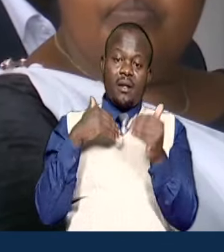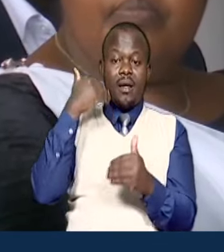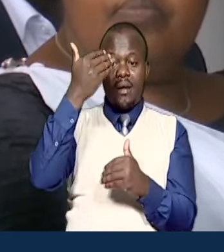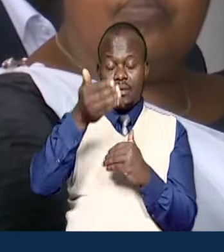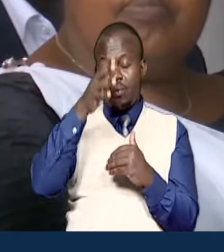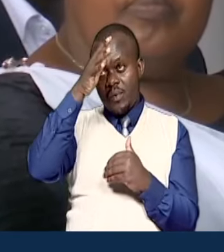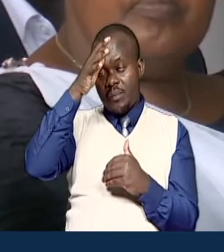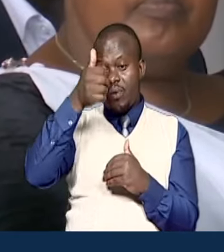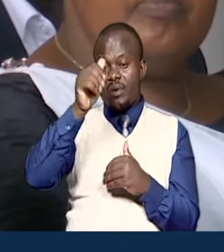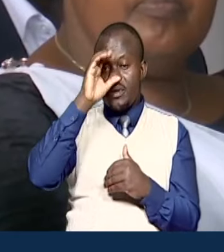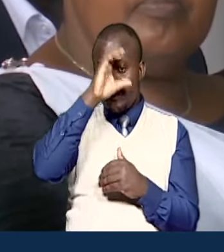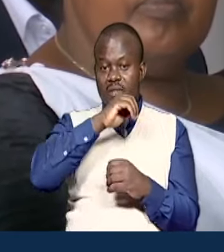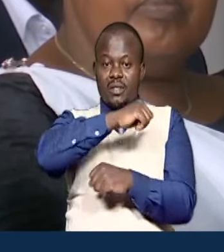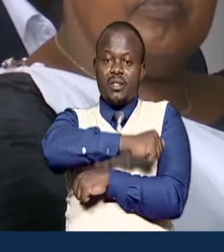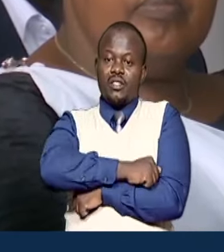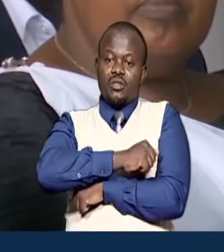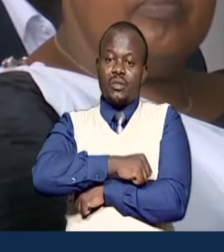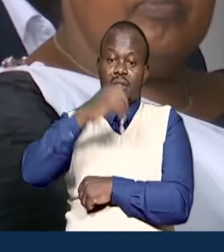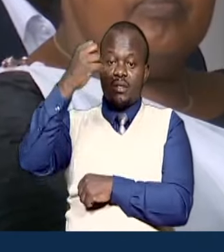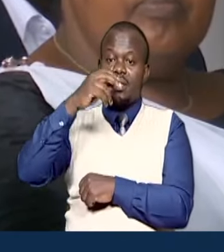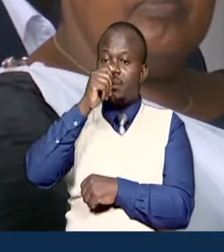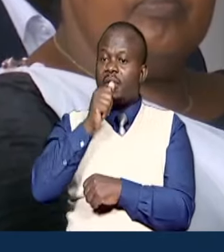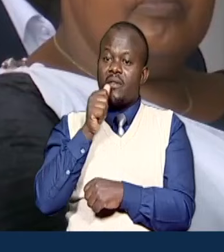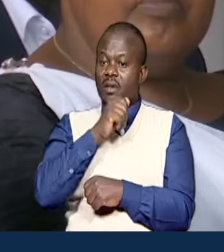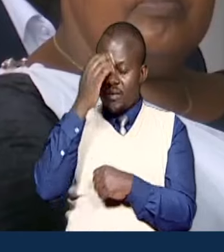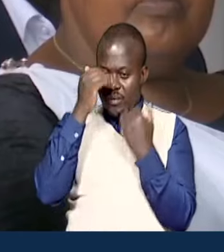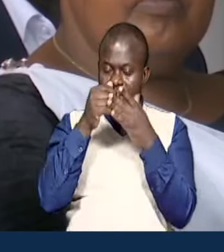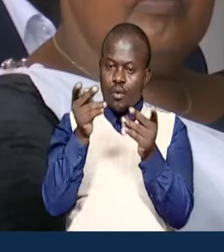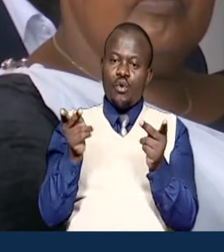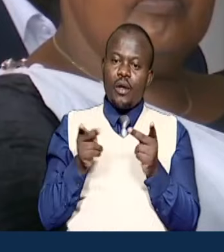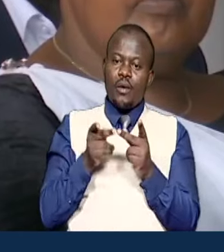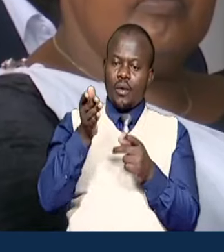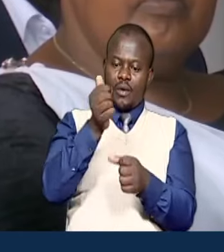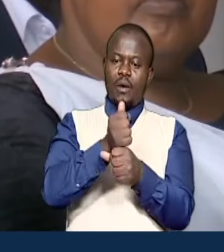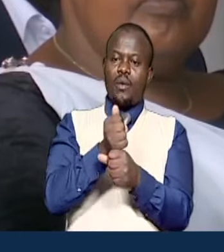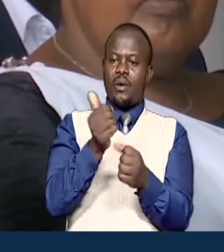kumushakira ishuri Kigali rya prive kuko ariho yakoreraga.